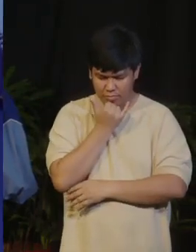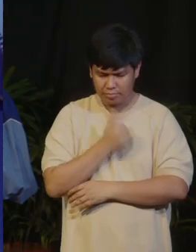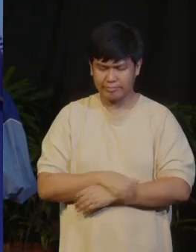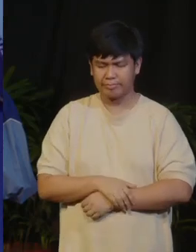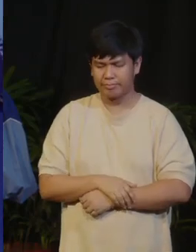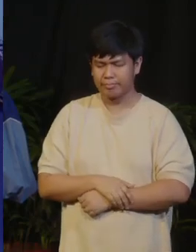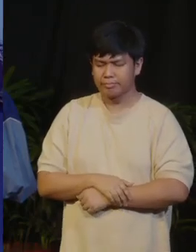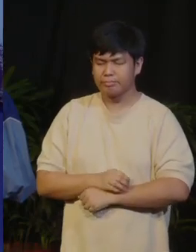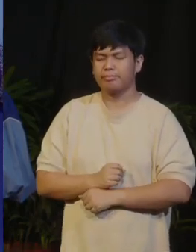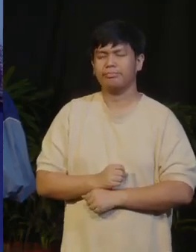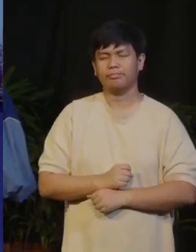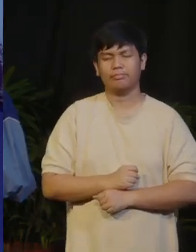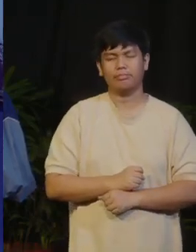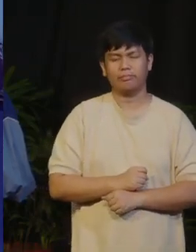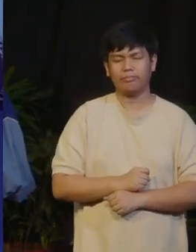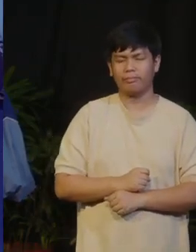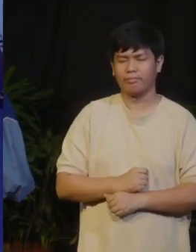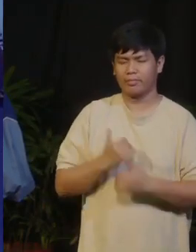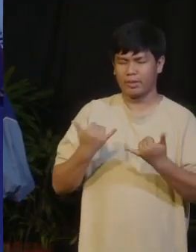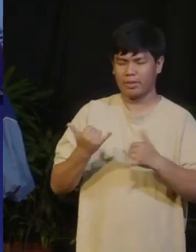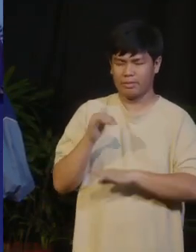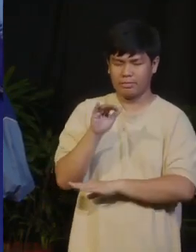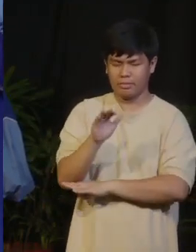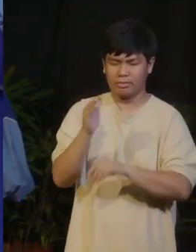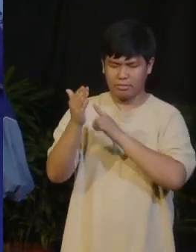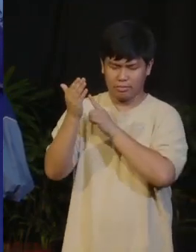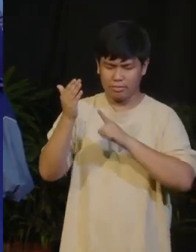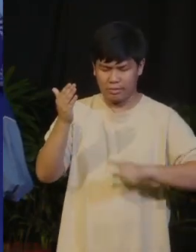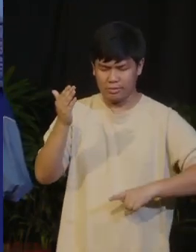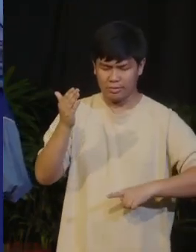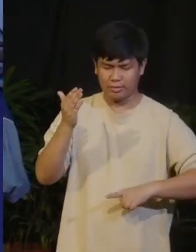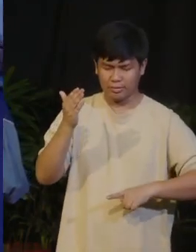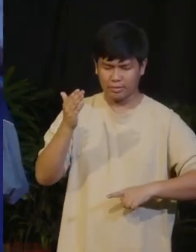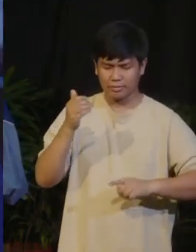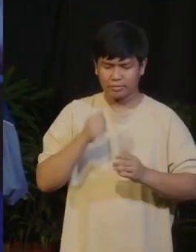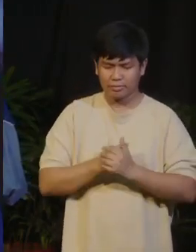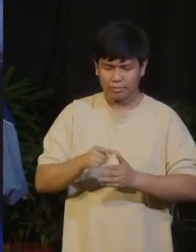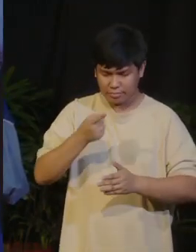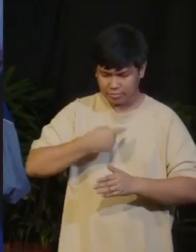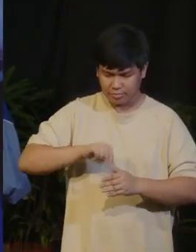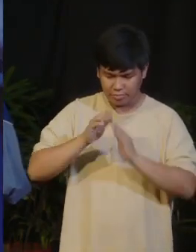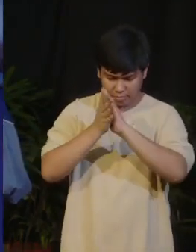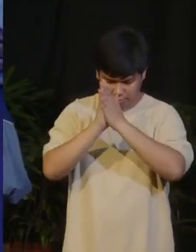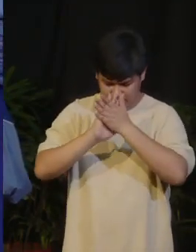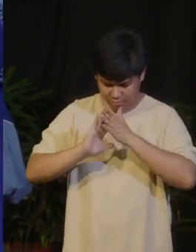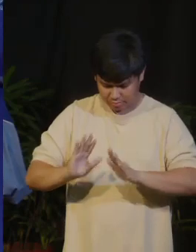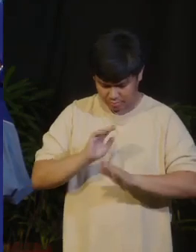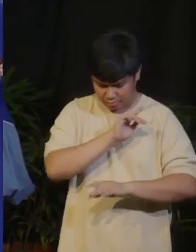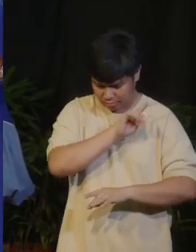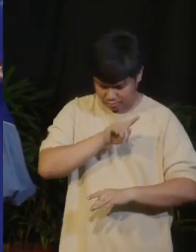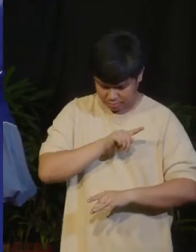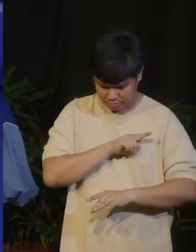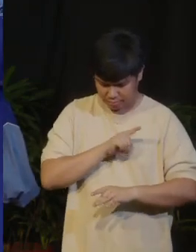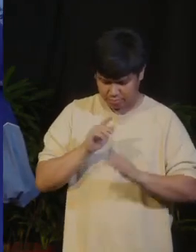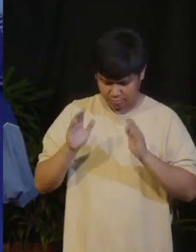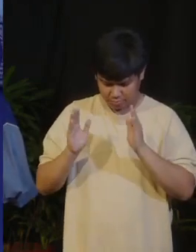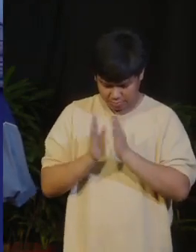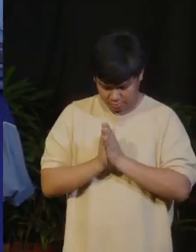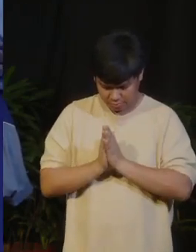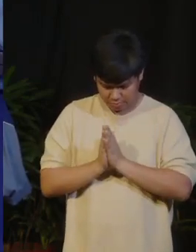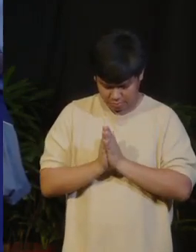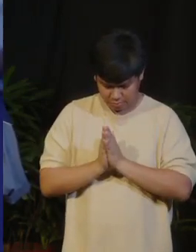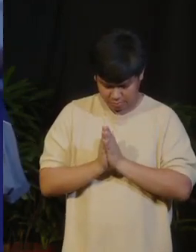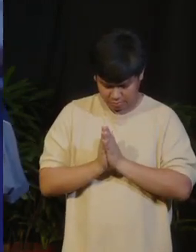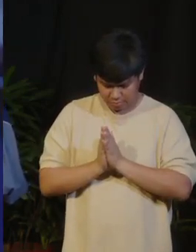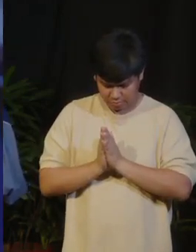iyo. Kaya sa oras na ito, sa aming tahimik na personal na pananalangin